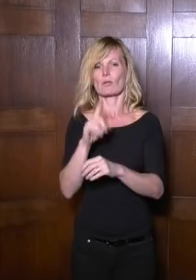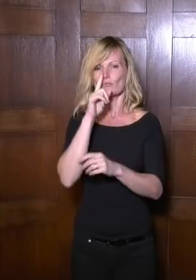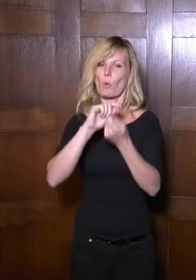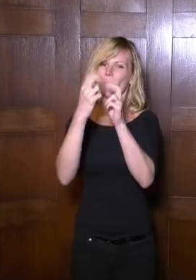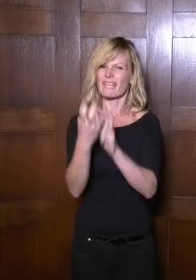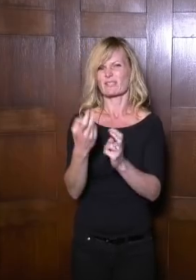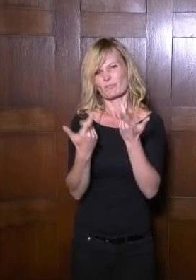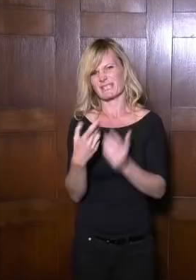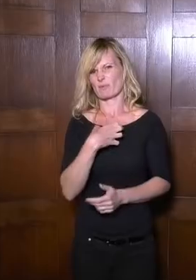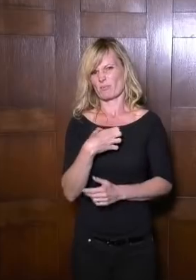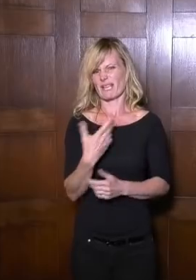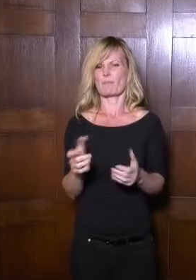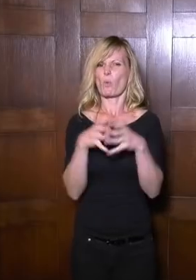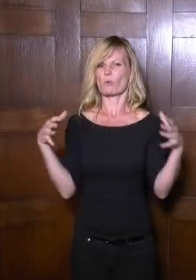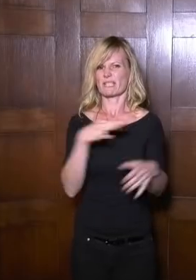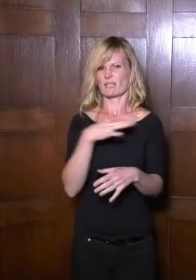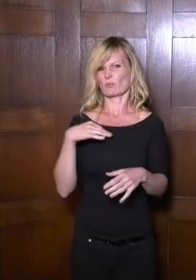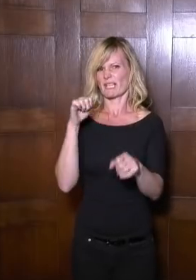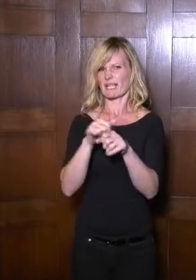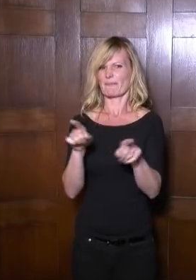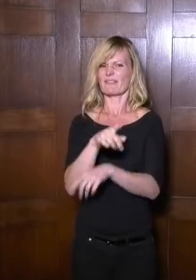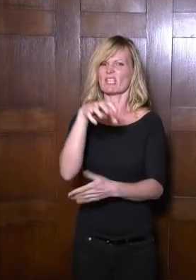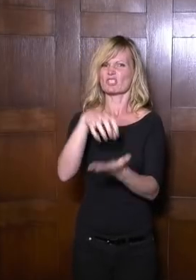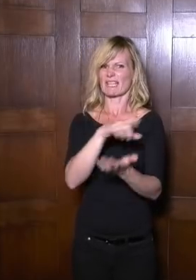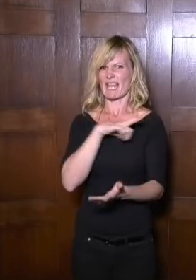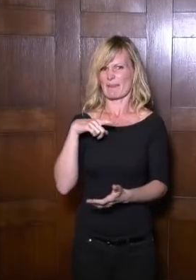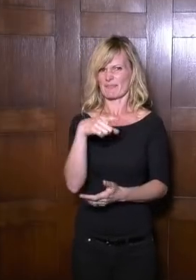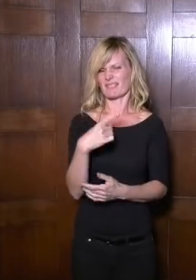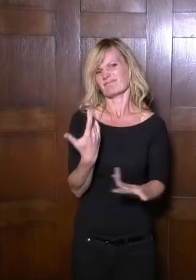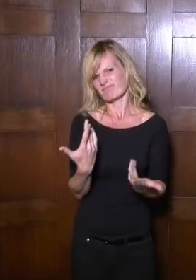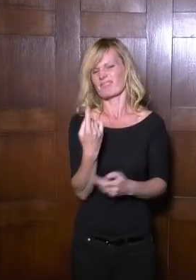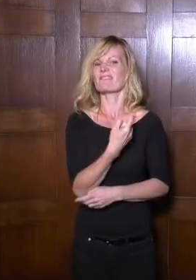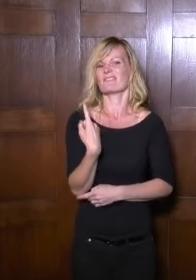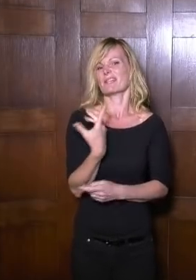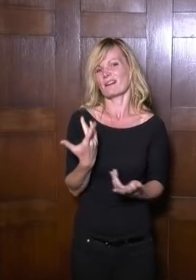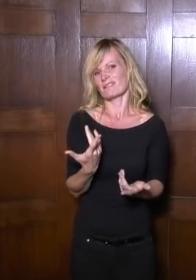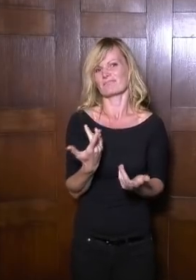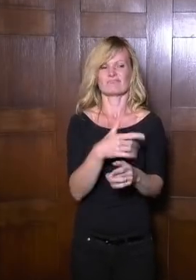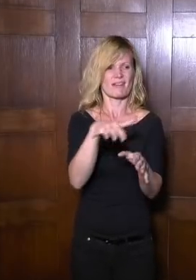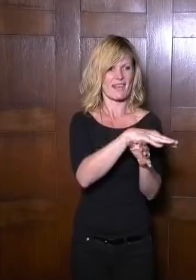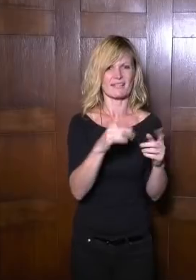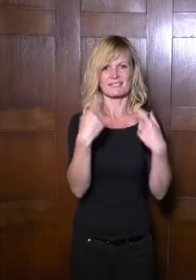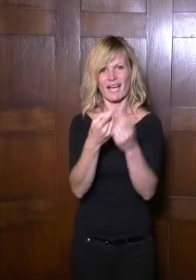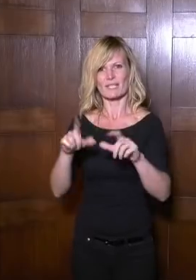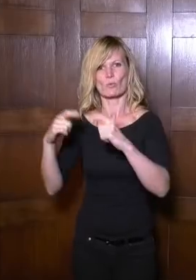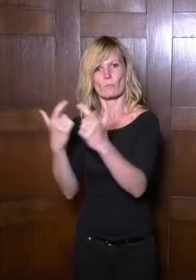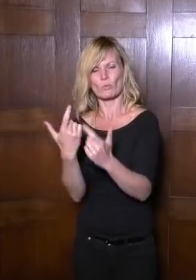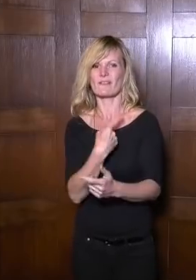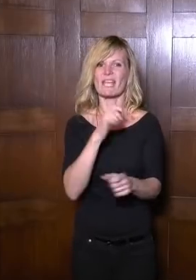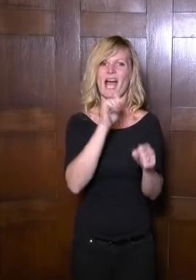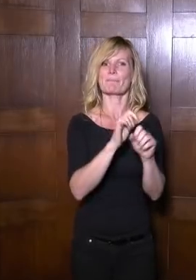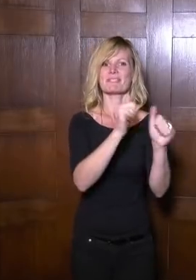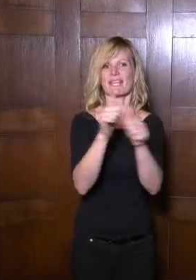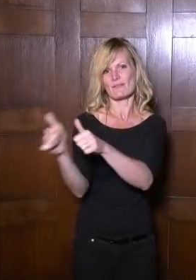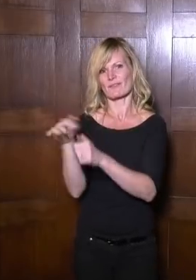so ein großes Gesundheitsamt wie in der Stadt Leipzig. Wir machen ja in den Landkreisen als Kommunen die Amtshilfe im Vollzug